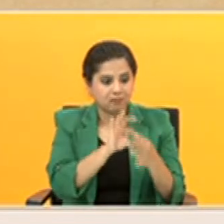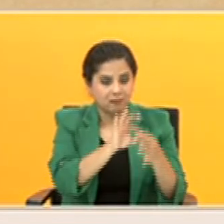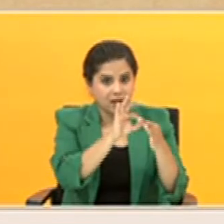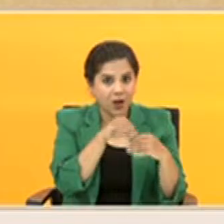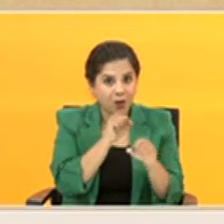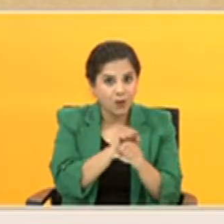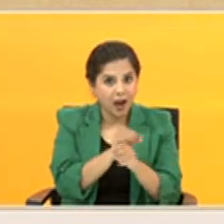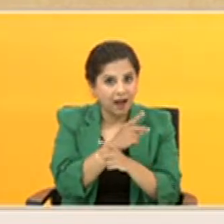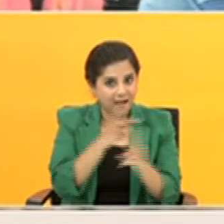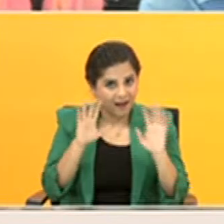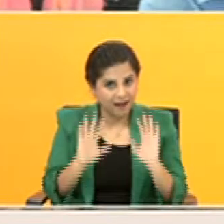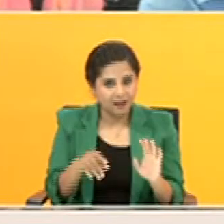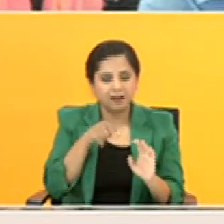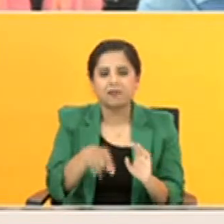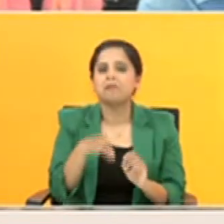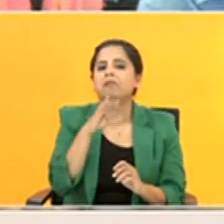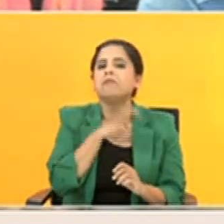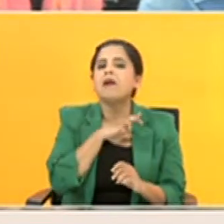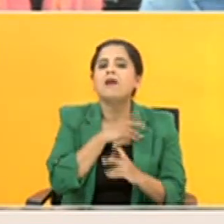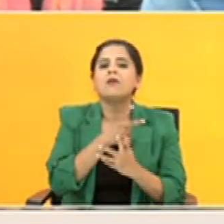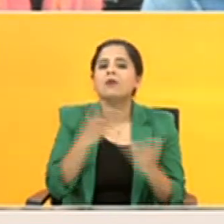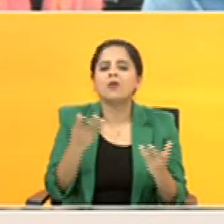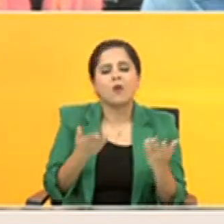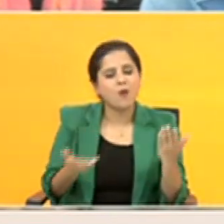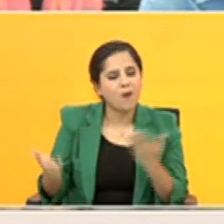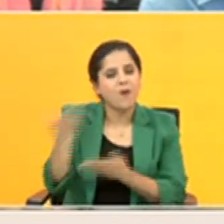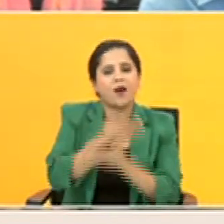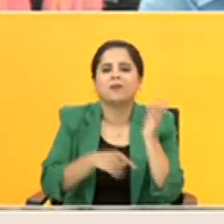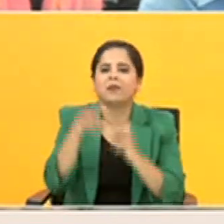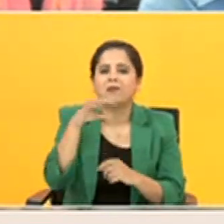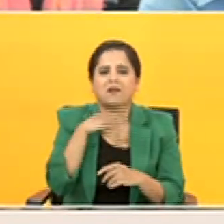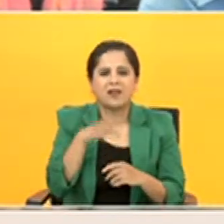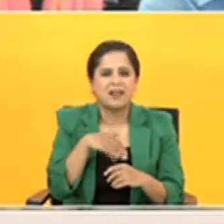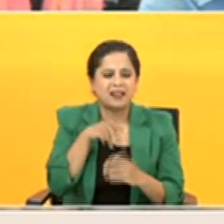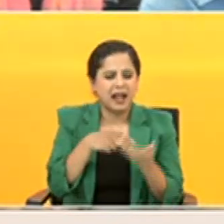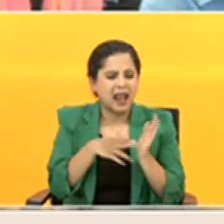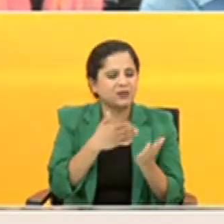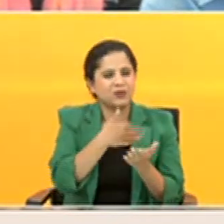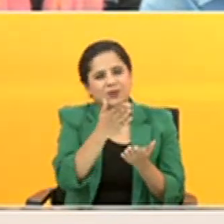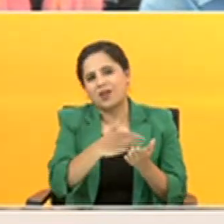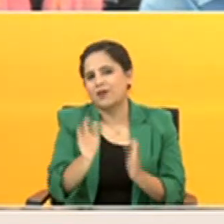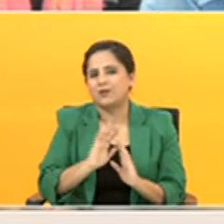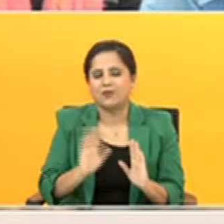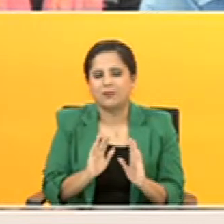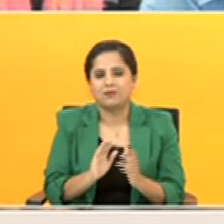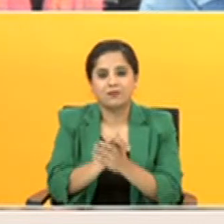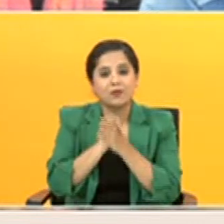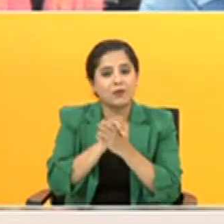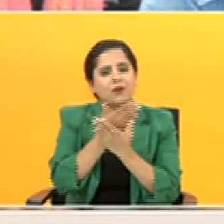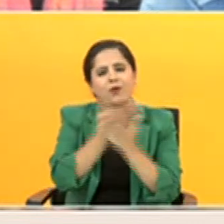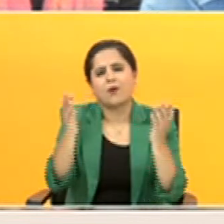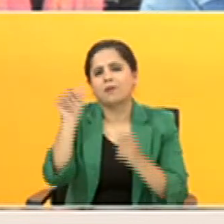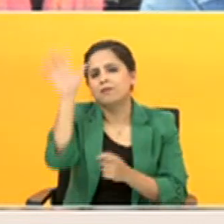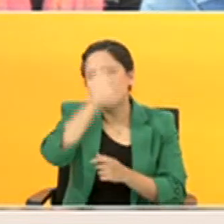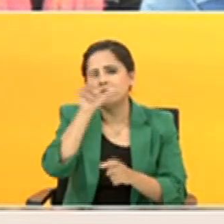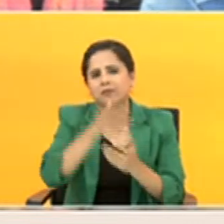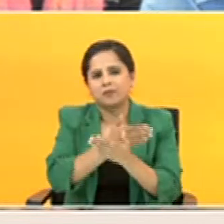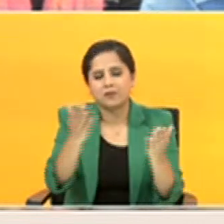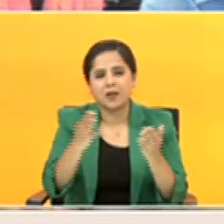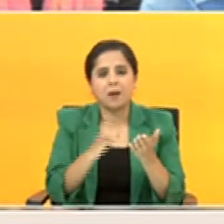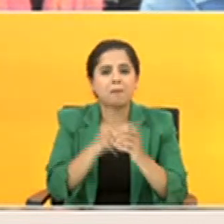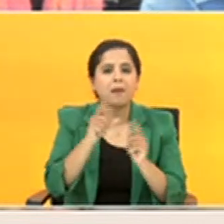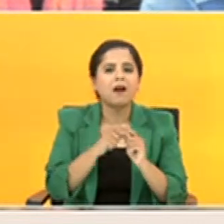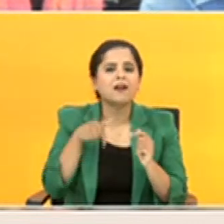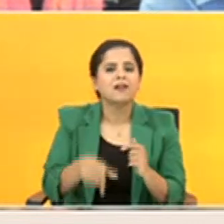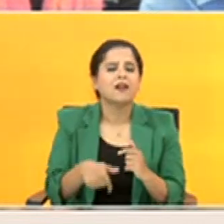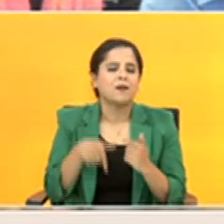हैं तो उसका फायदा सबको मिलता है। मेरे प्यारे देशवासियों, मन की बात के